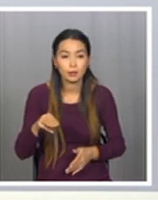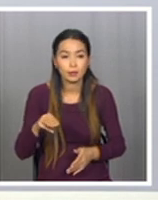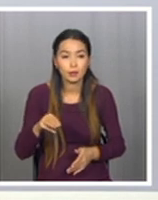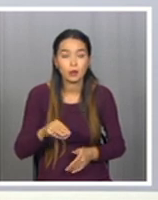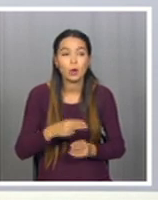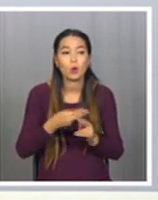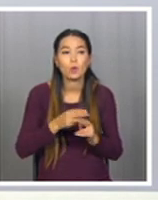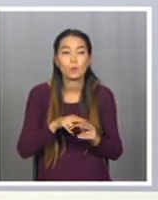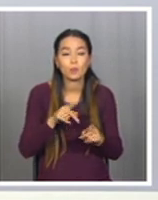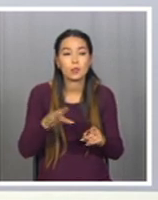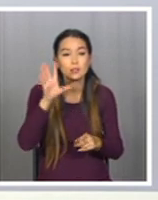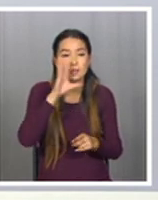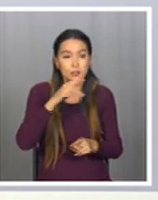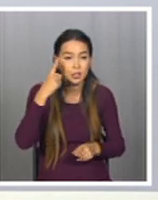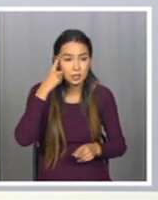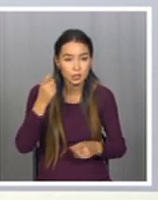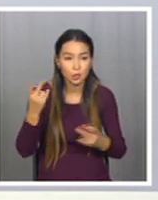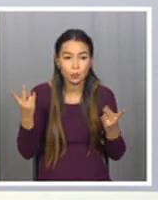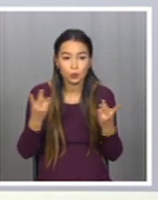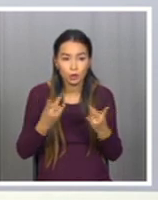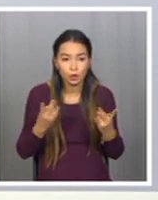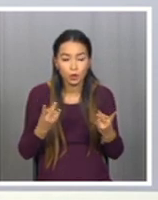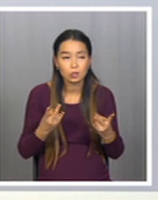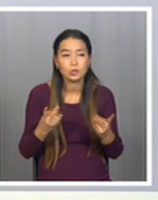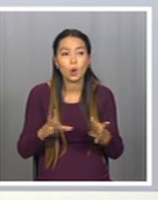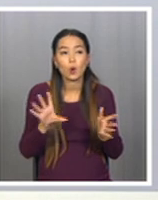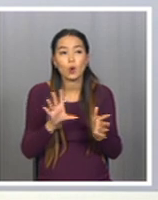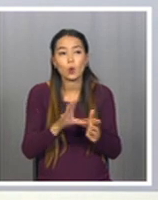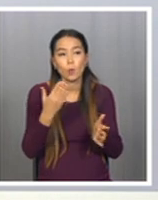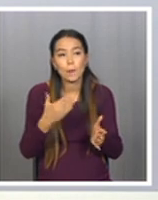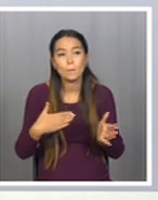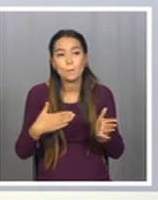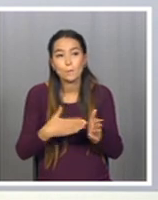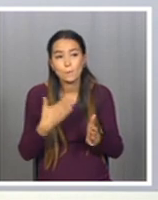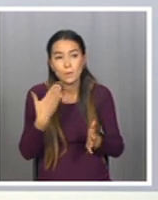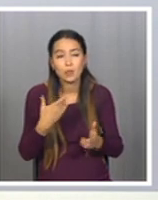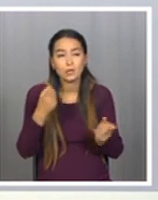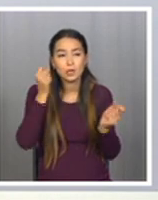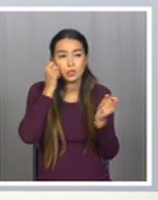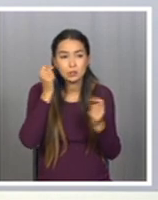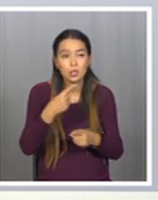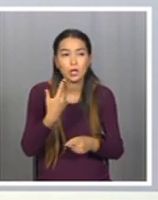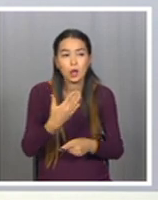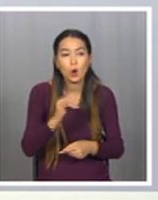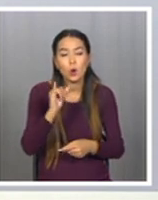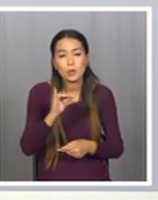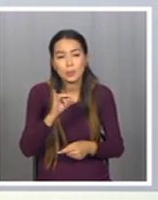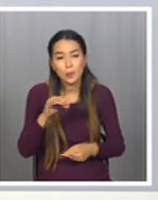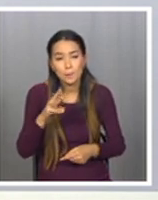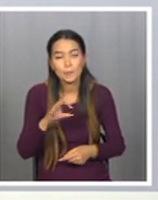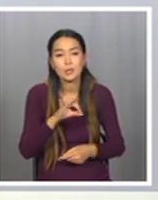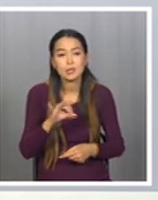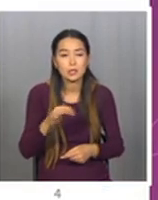жерде ескеруіміз керек, тоқ күшінің максимум мәнін анықтау үшін кернеудің максимум мәнін